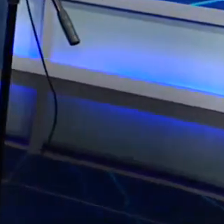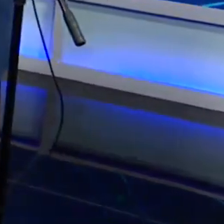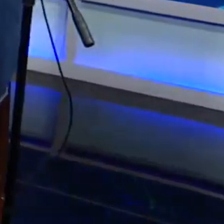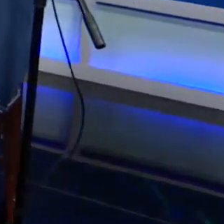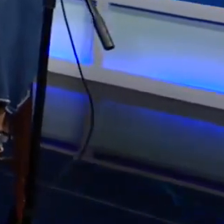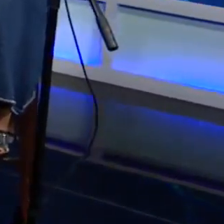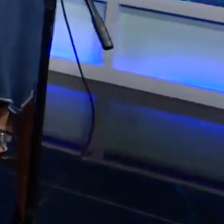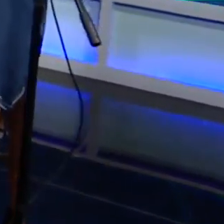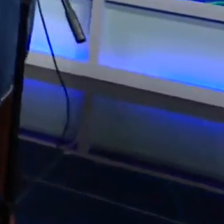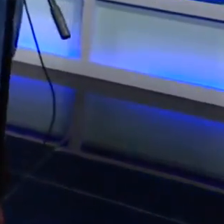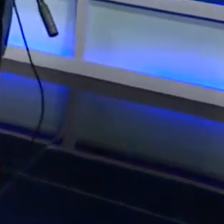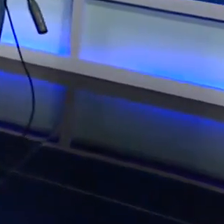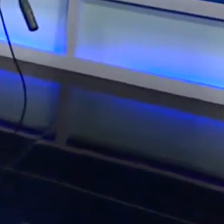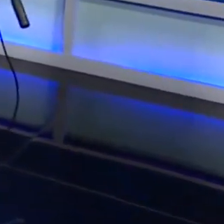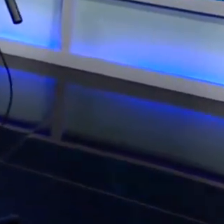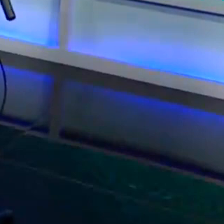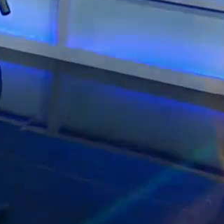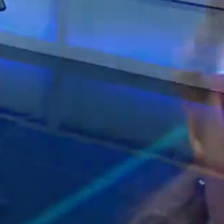cet indéfinissable